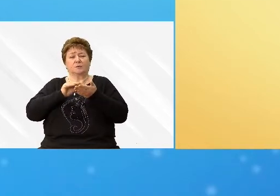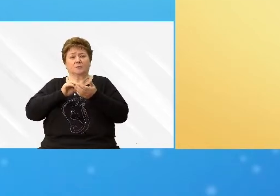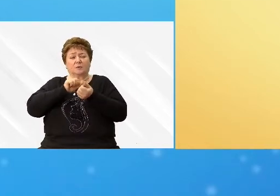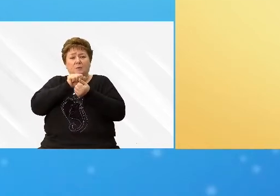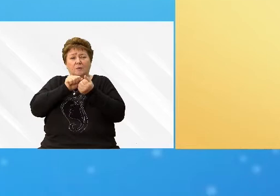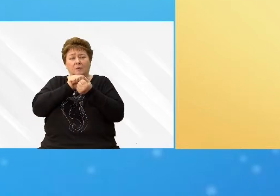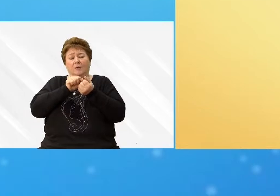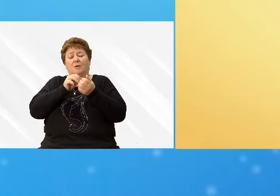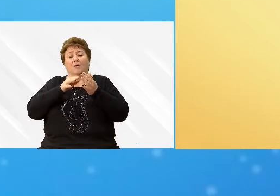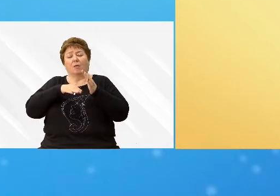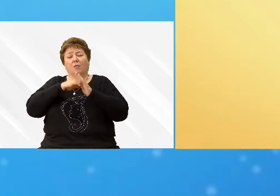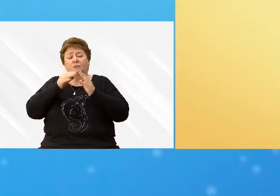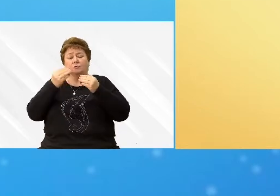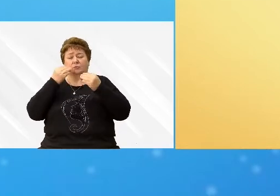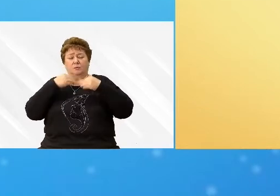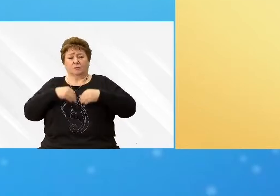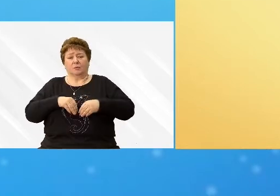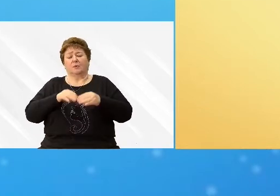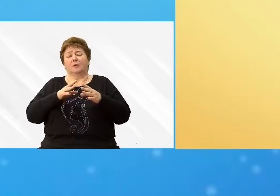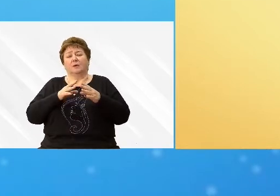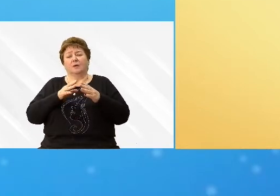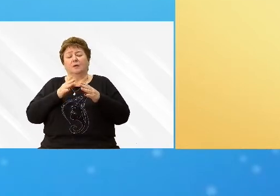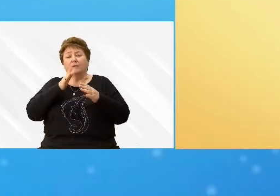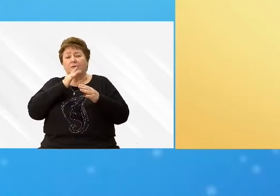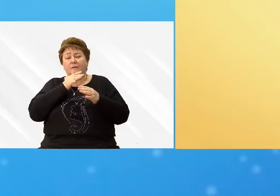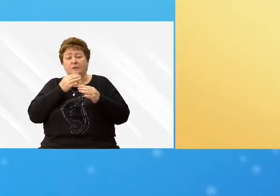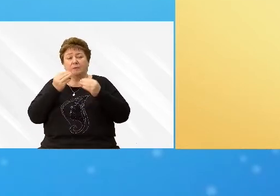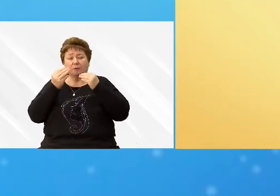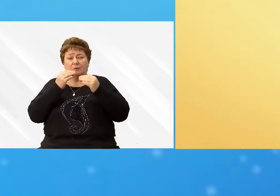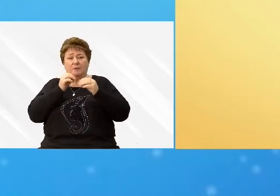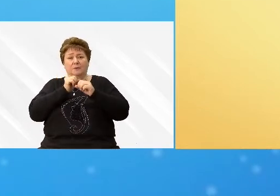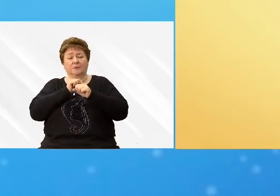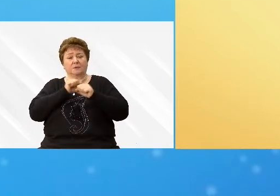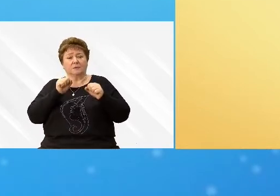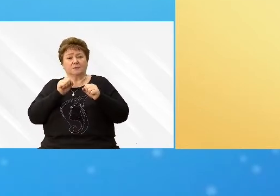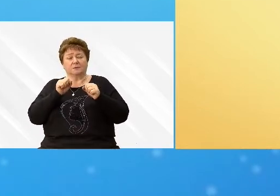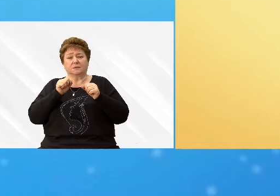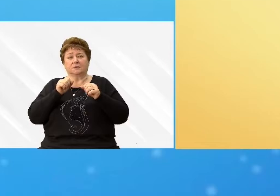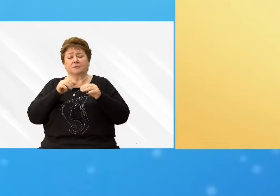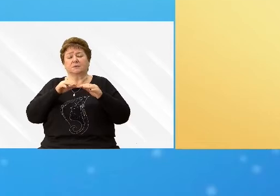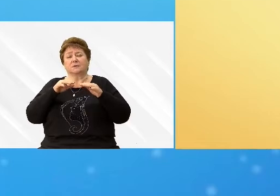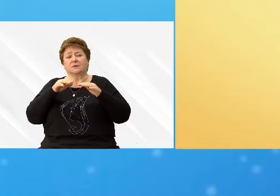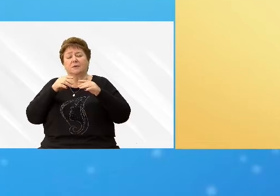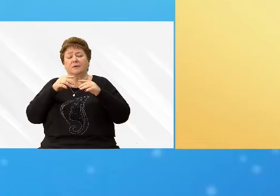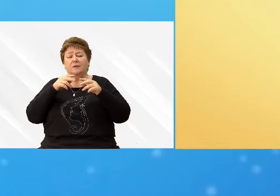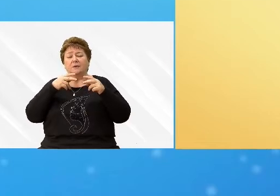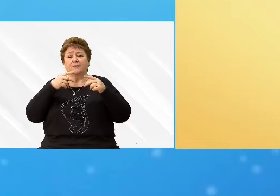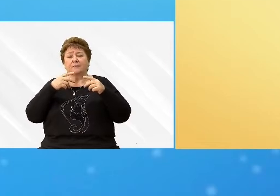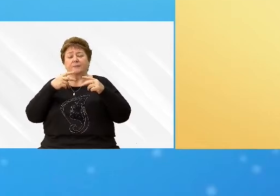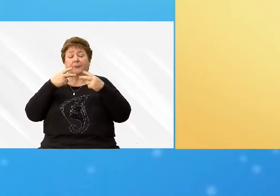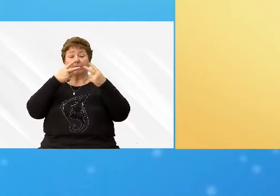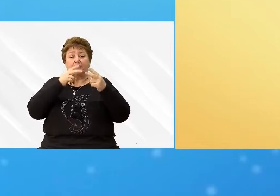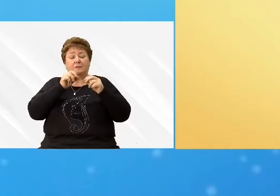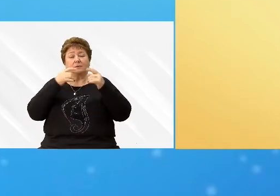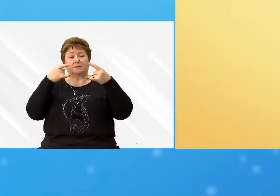лучше усваивается во время еды следует отвлекаться читать книгу смотреть